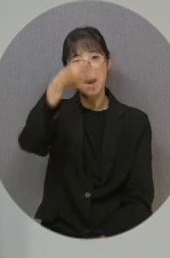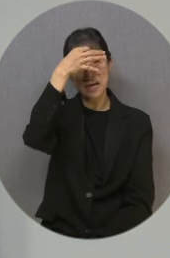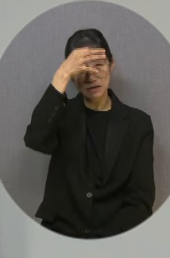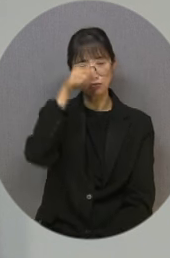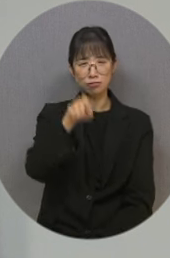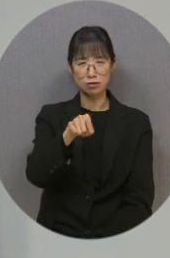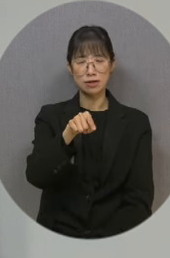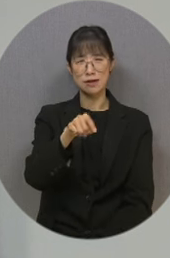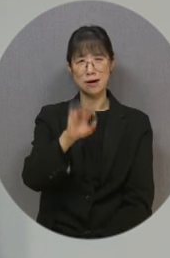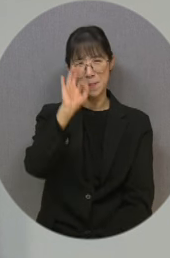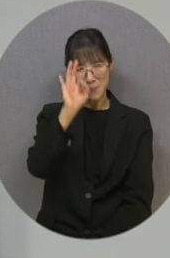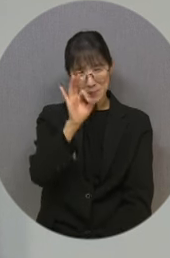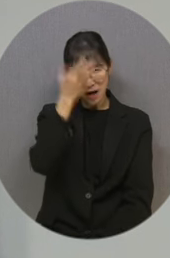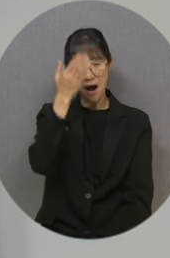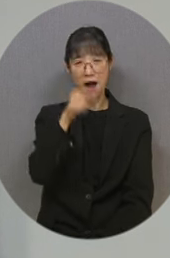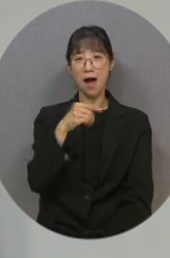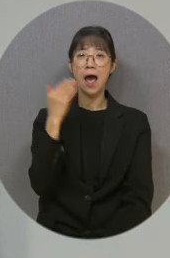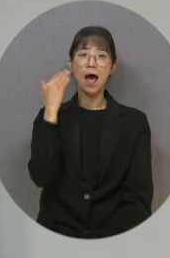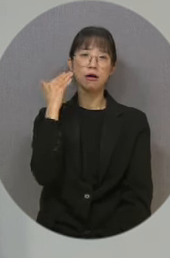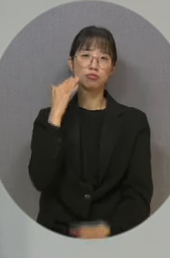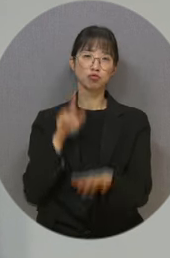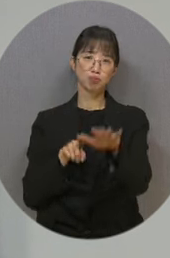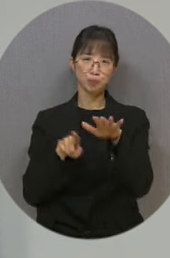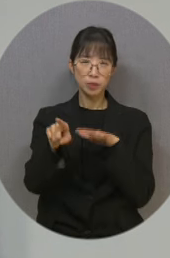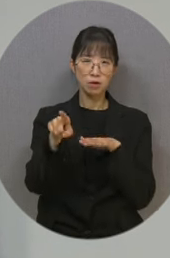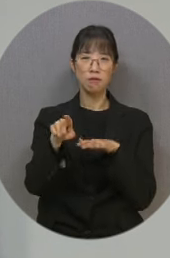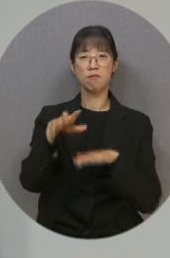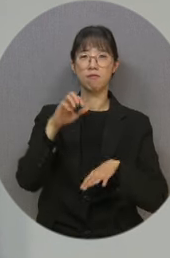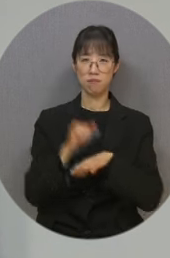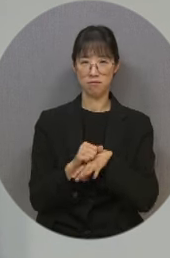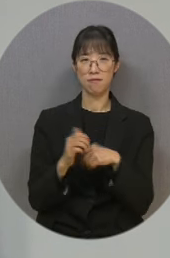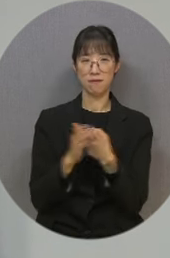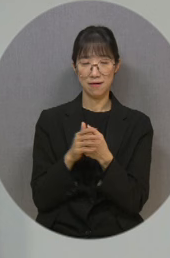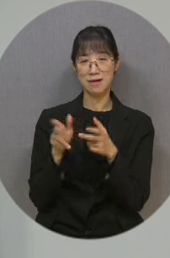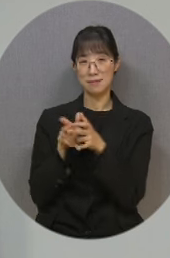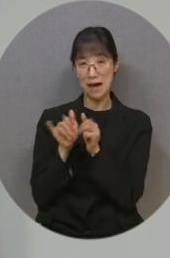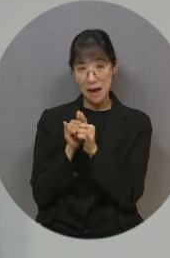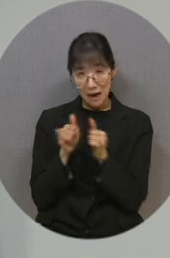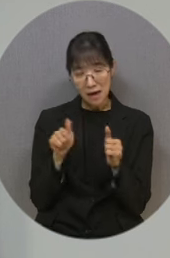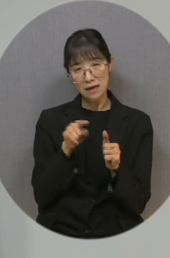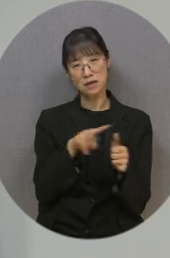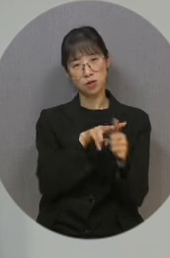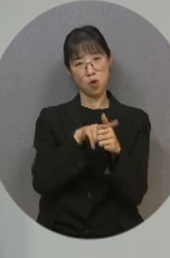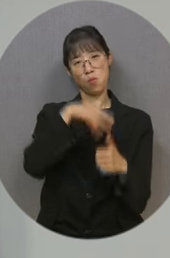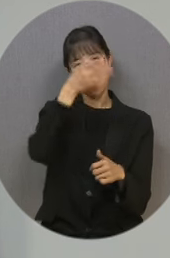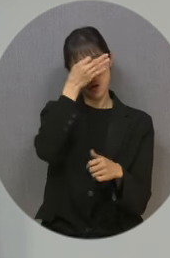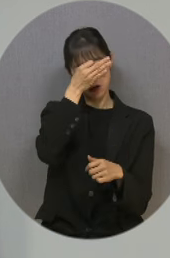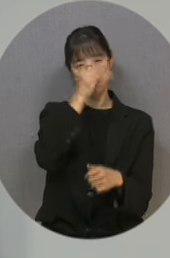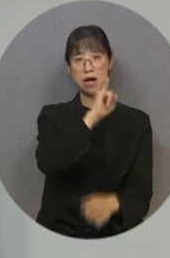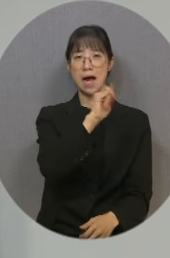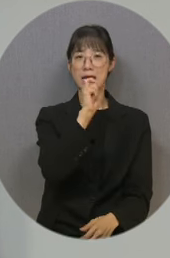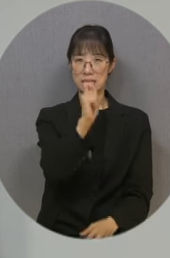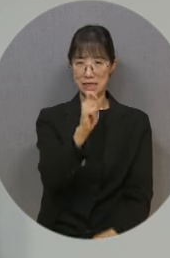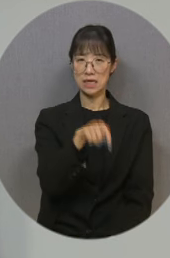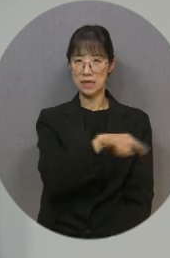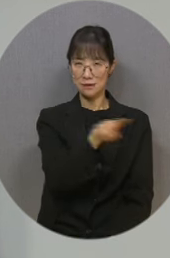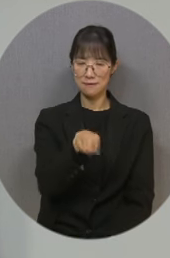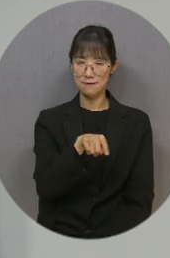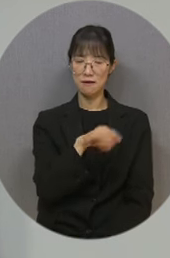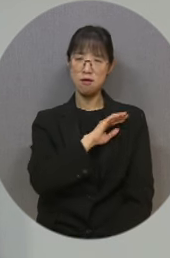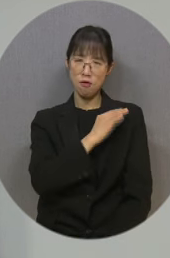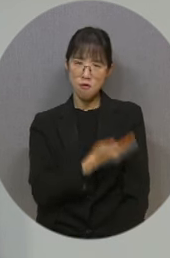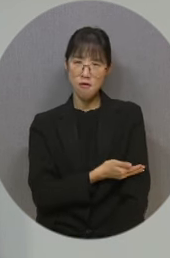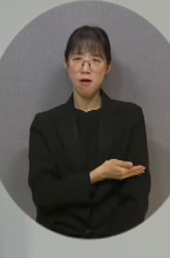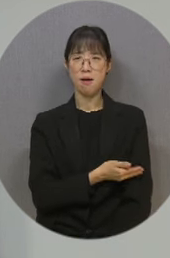첨단 쪽에 우리나라가 굉장히 강하잖아요 마찬가지로 어 장애인 분들도이 정보 기술 it 쪽에